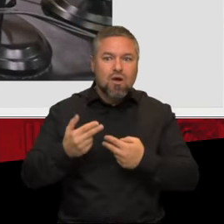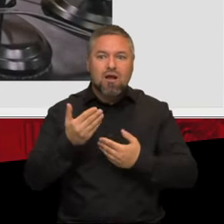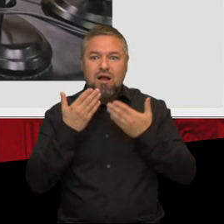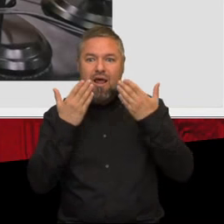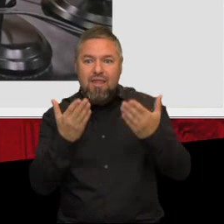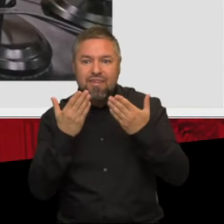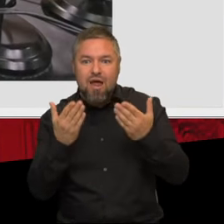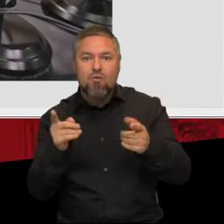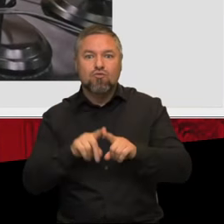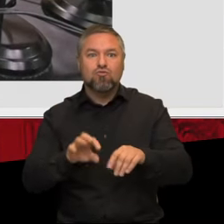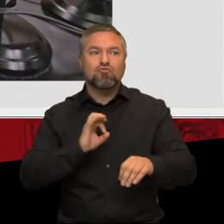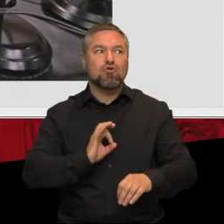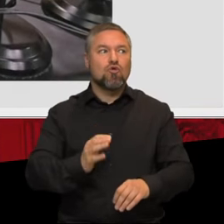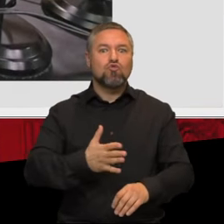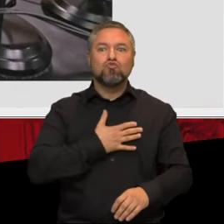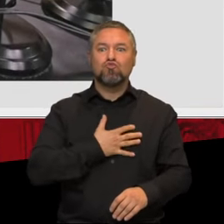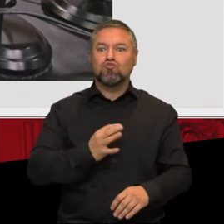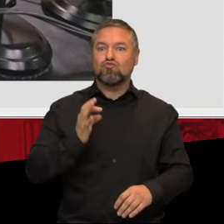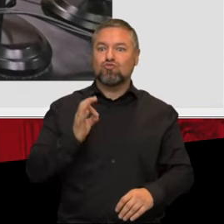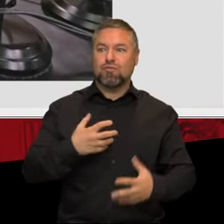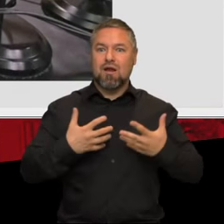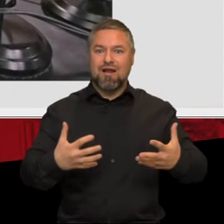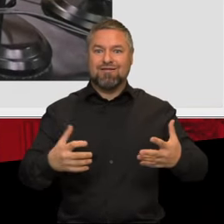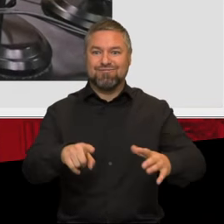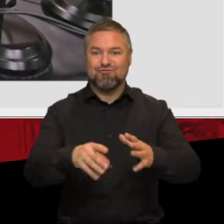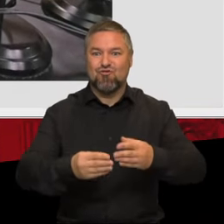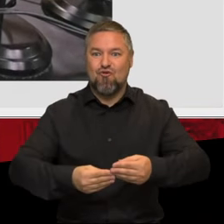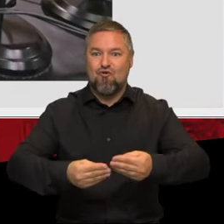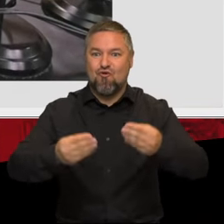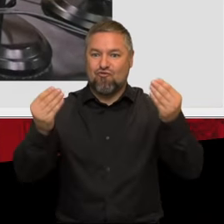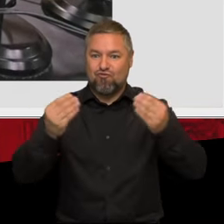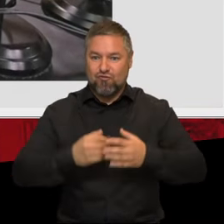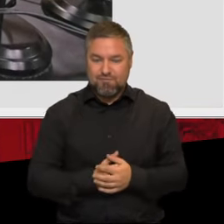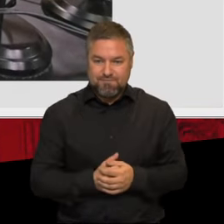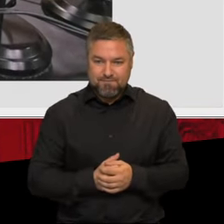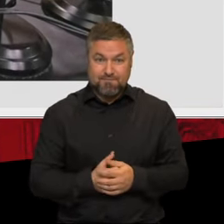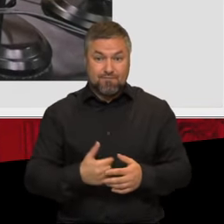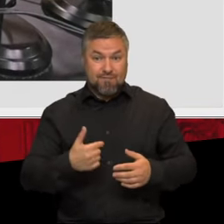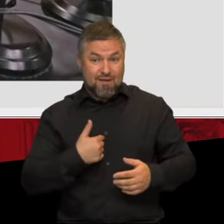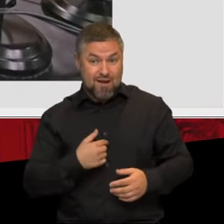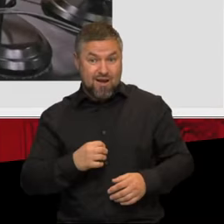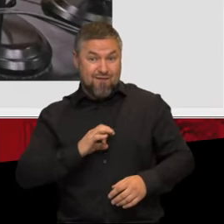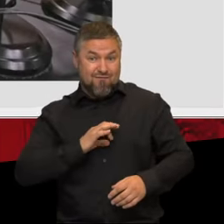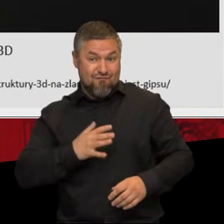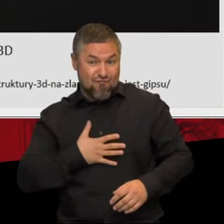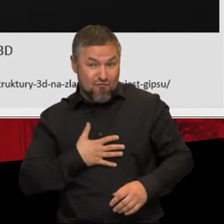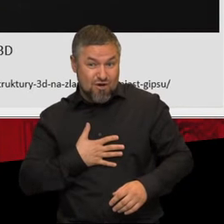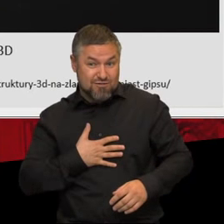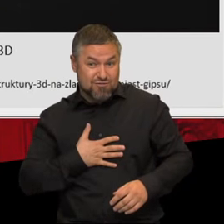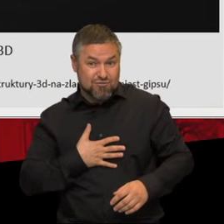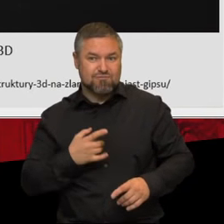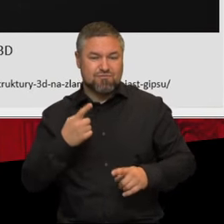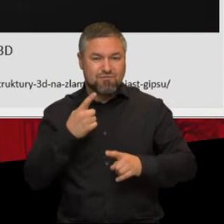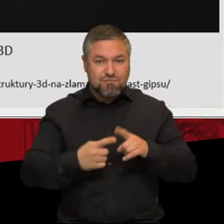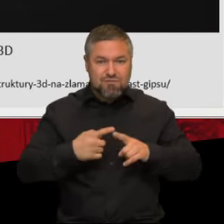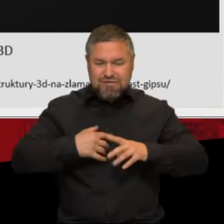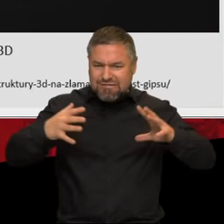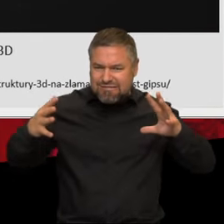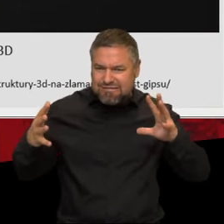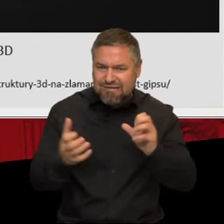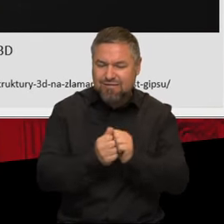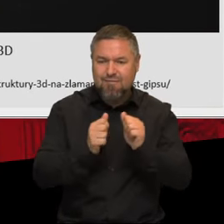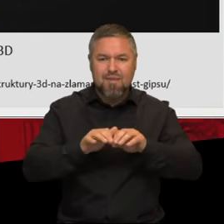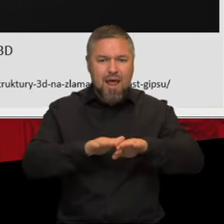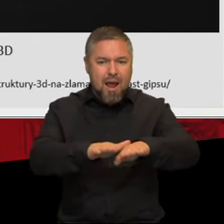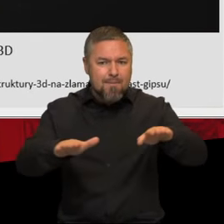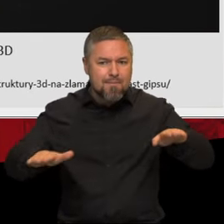której równie dobrze się poczujemy i będziemy chcieli się rozwijać. Ja swoją, można powiedzieć, że też trochę znalazłam na